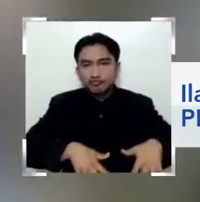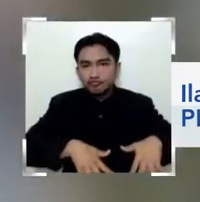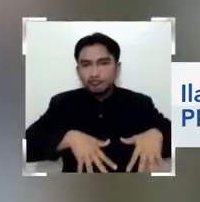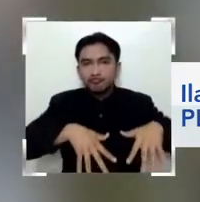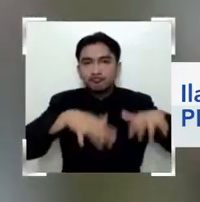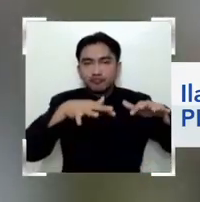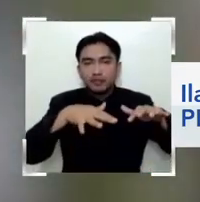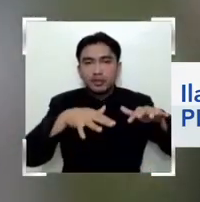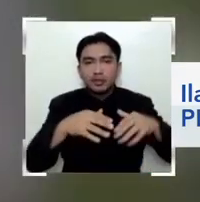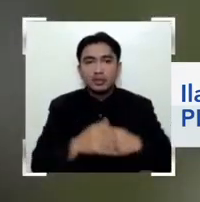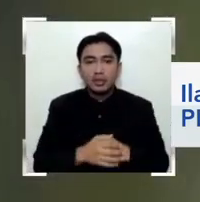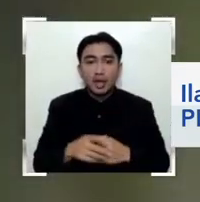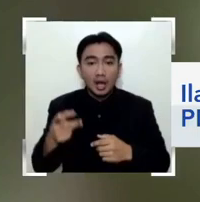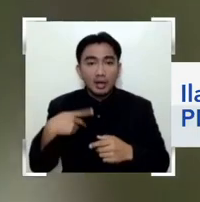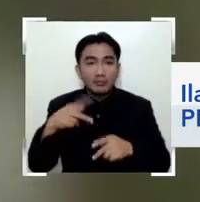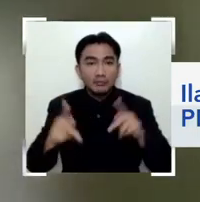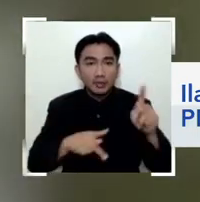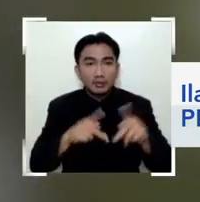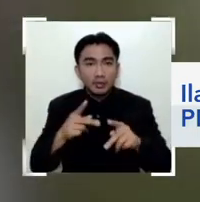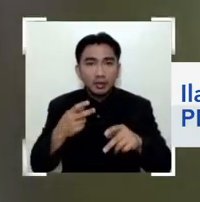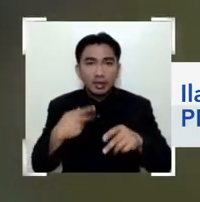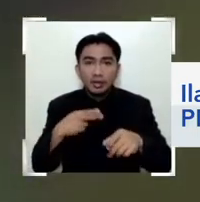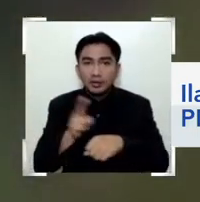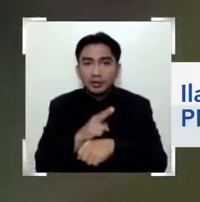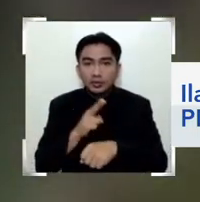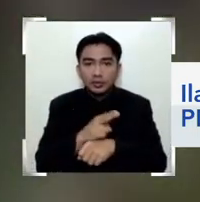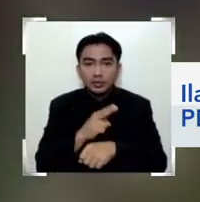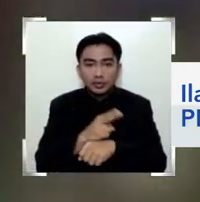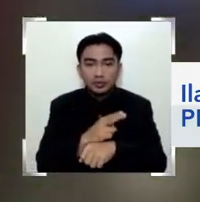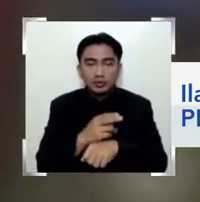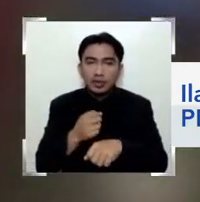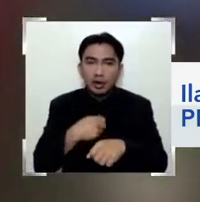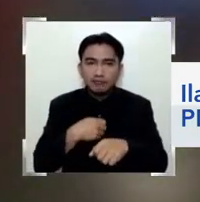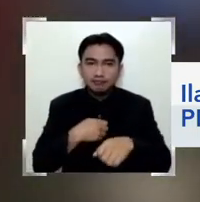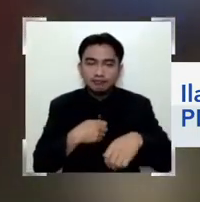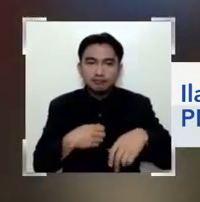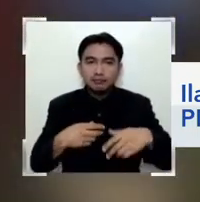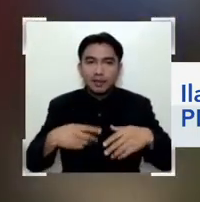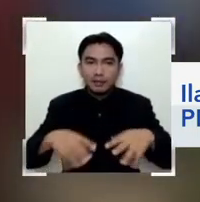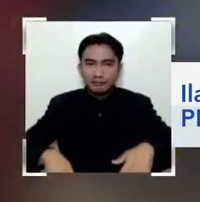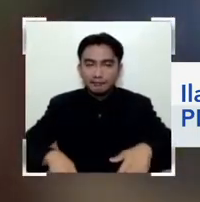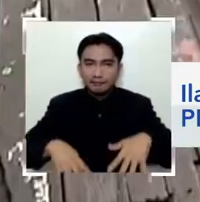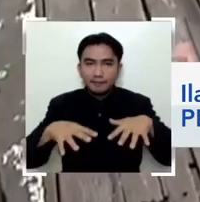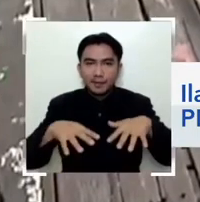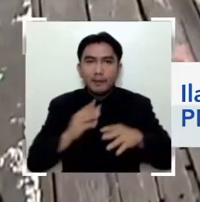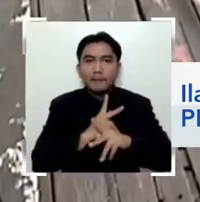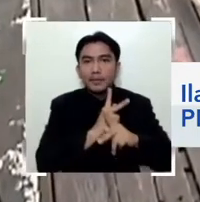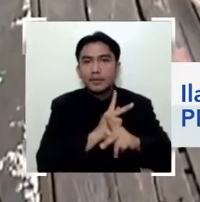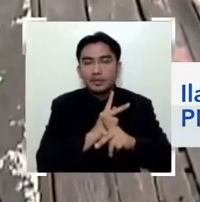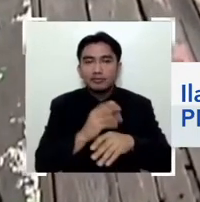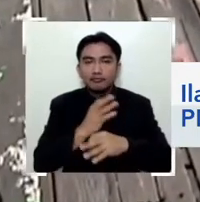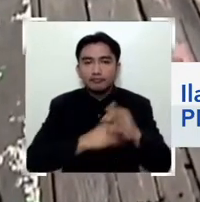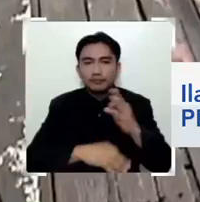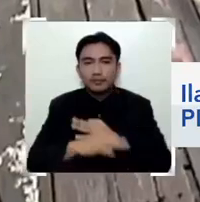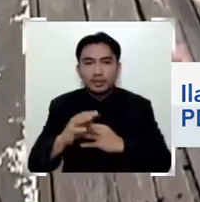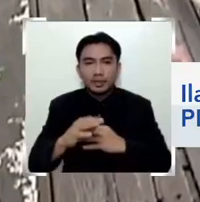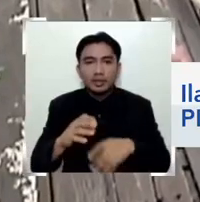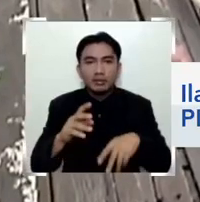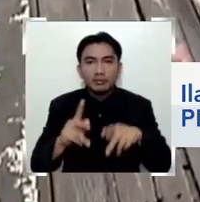loob ng kanilang bahay ang mga residente. Sa barangay Malued, baha sa mga kalsada at hindi makalusong ang mga